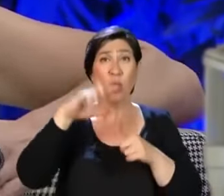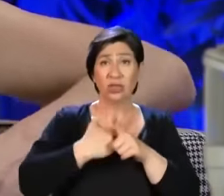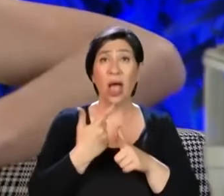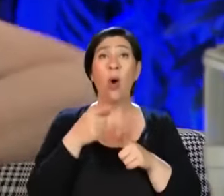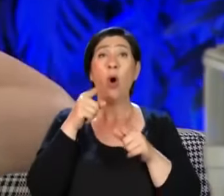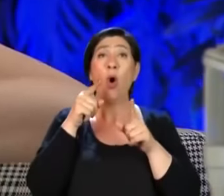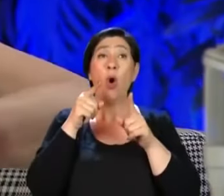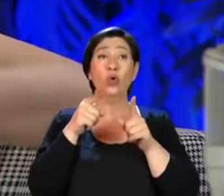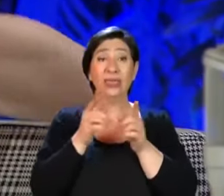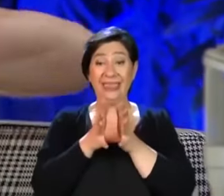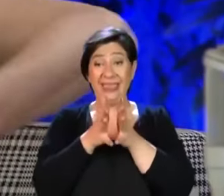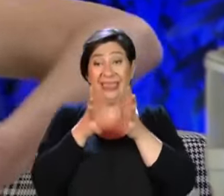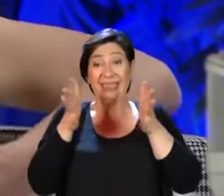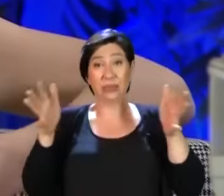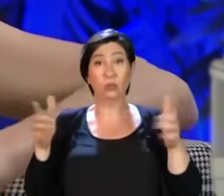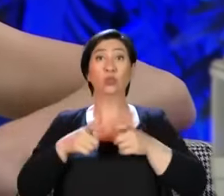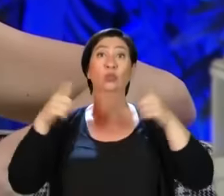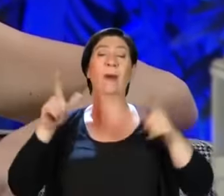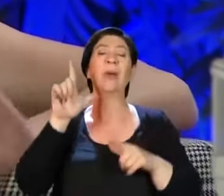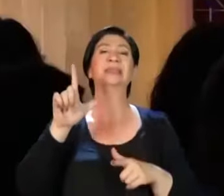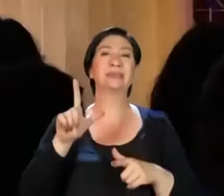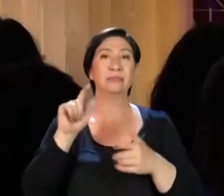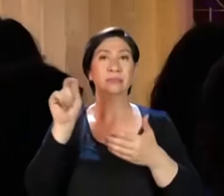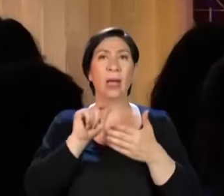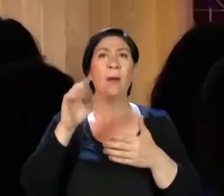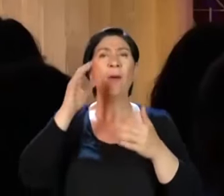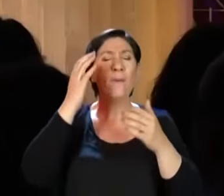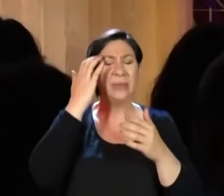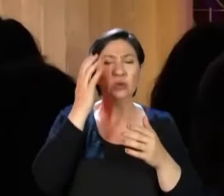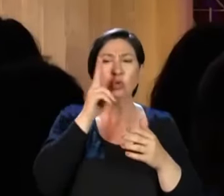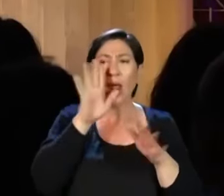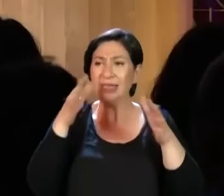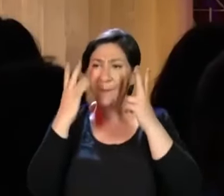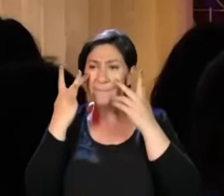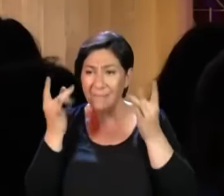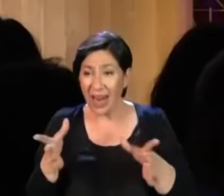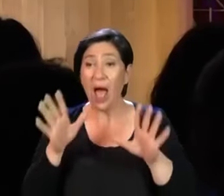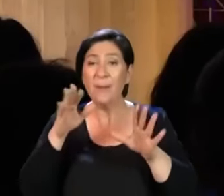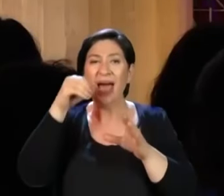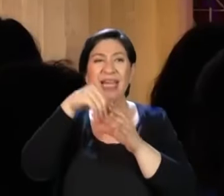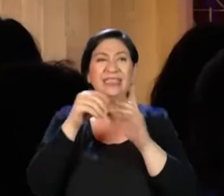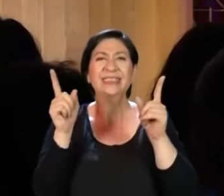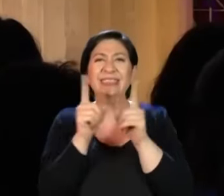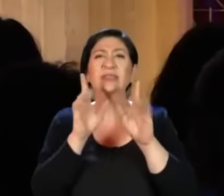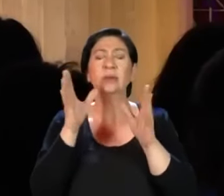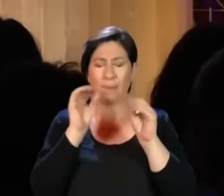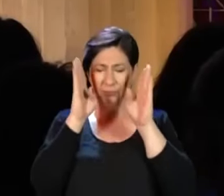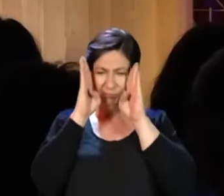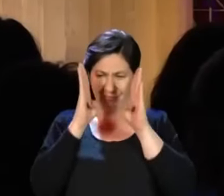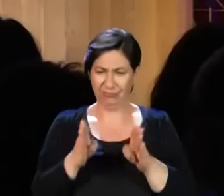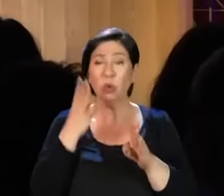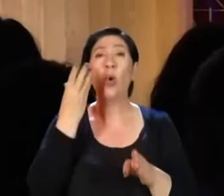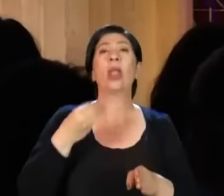onu genişletip büyütmem lazım yazmam Başı sonu Her şey belli ama o kadar çok motive olamıyorum